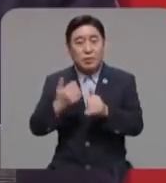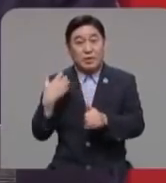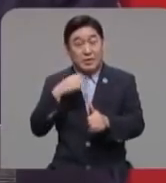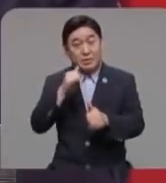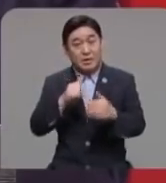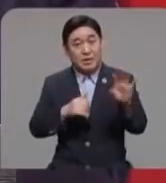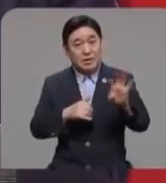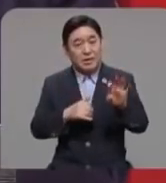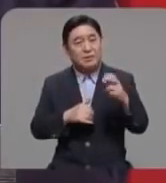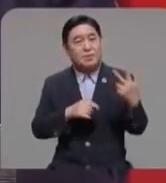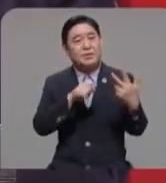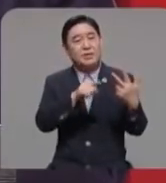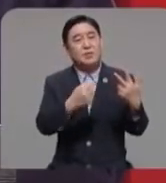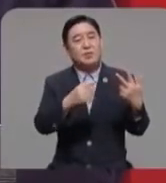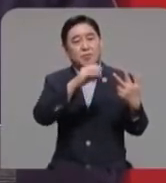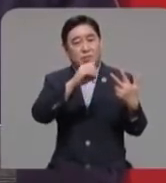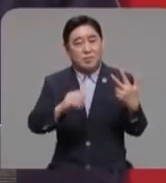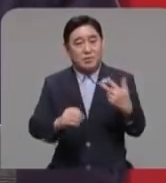책임 있다